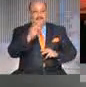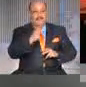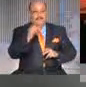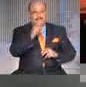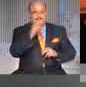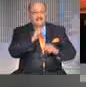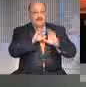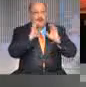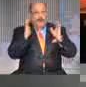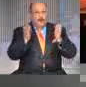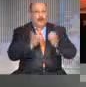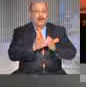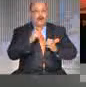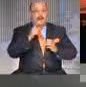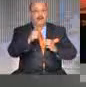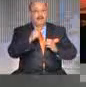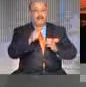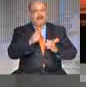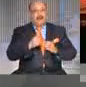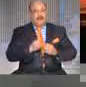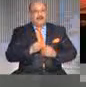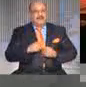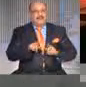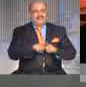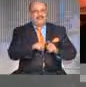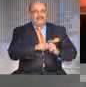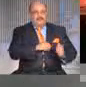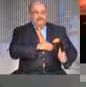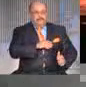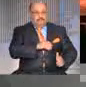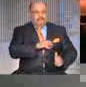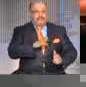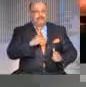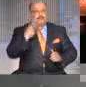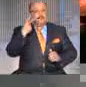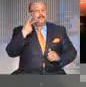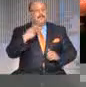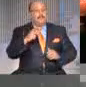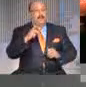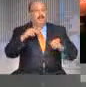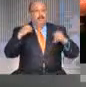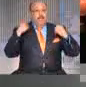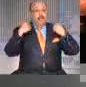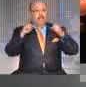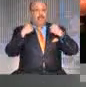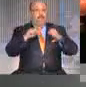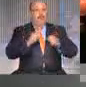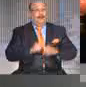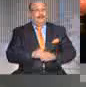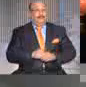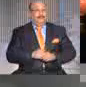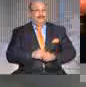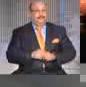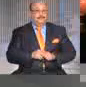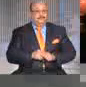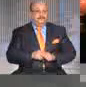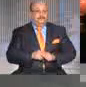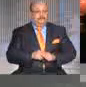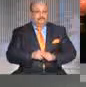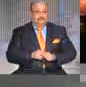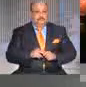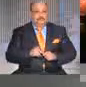تظاهرة انطلقت بحفل فني لسونيا مبارك التي غنت للحب والتسامح والسلام عبر إنتاجات جديدة.